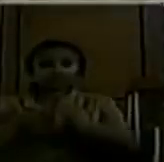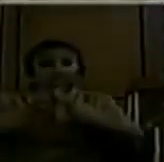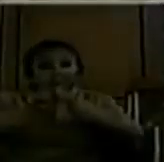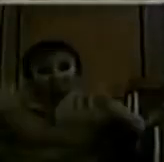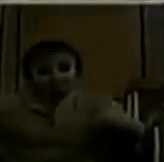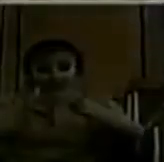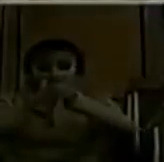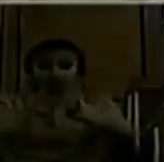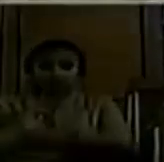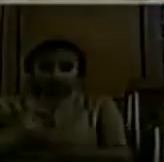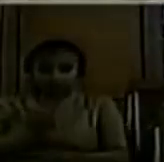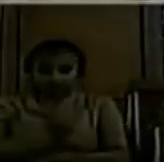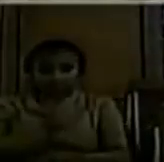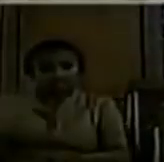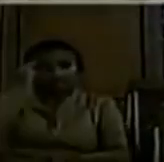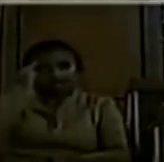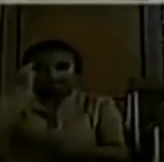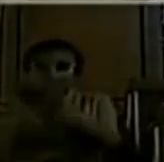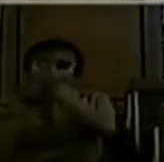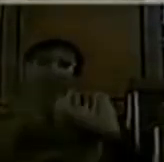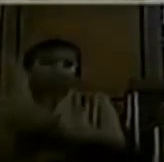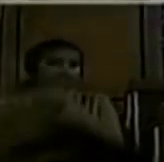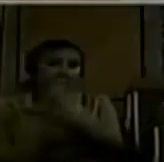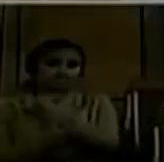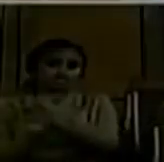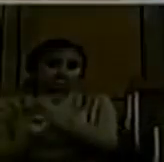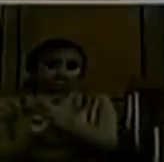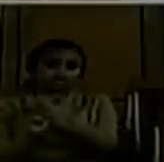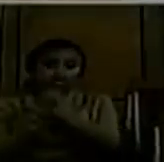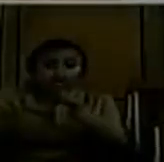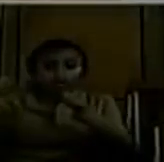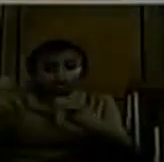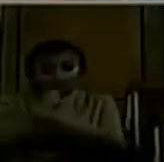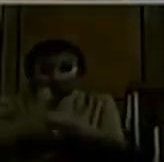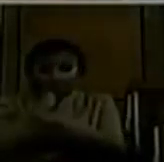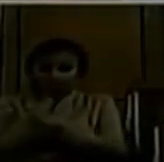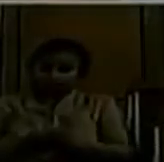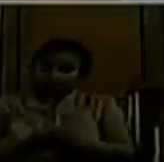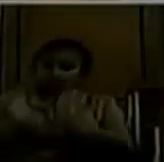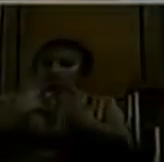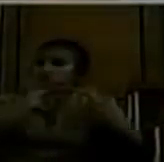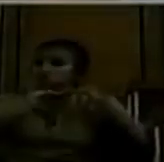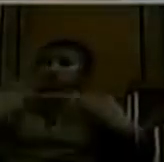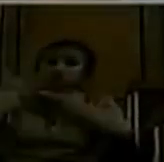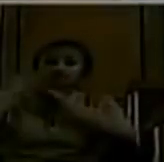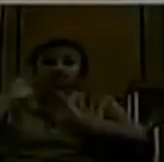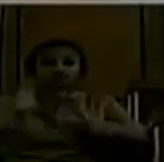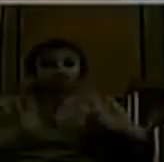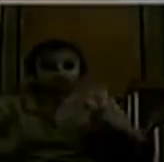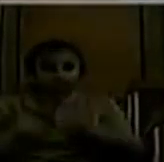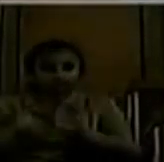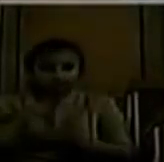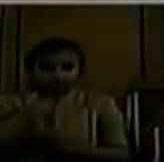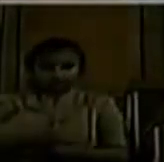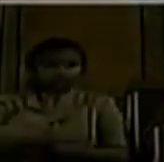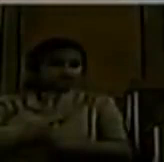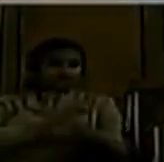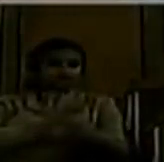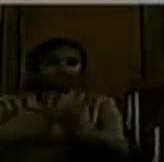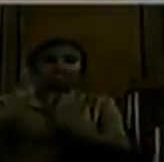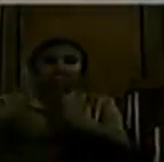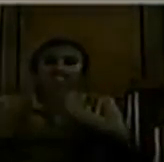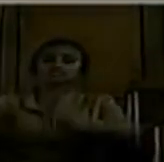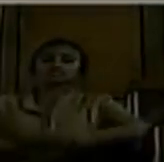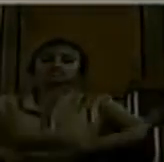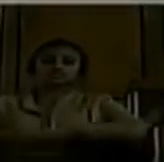ታላቁ መሪያችን ሐሳብን ማፍለቅ ብቻ ሳይሆን በተግባር ራሳቸውን መስዋዕት በማድረግ ለራስ ሳይሆን ለህዝብ